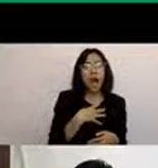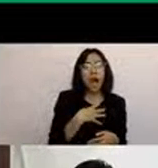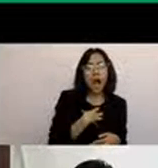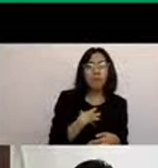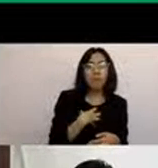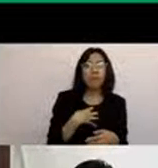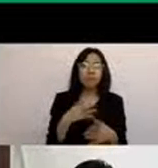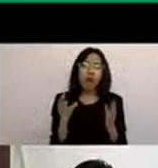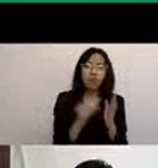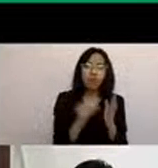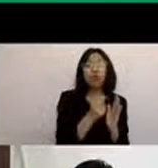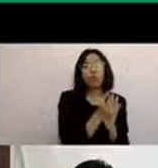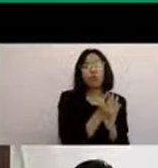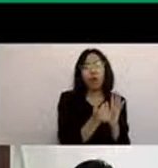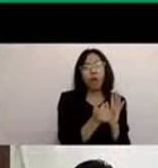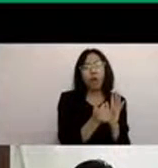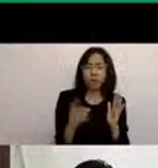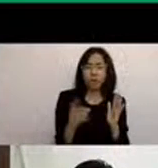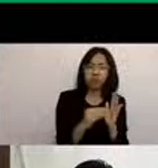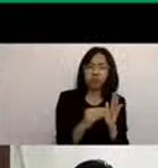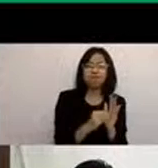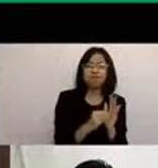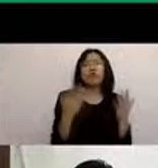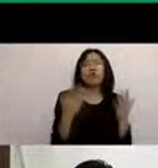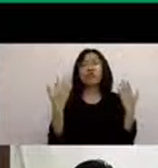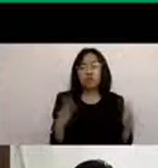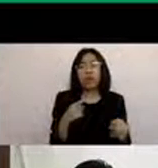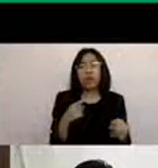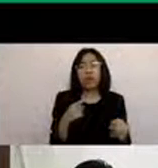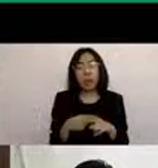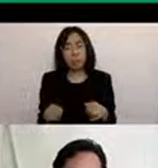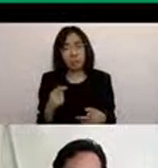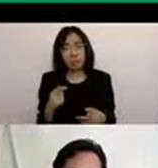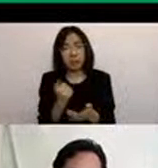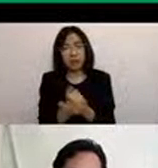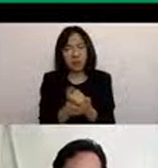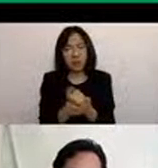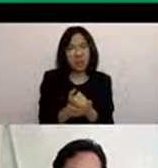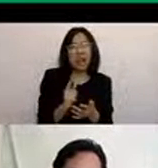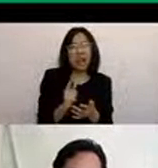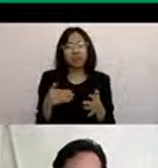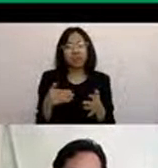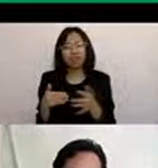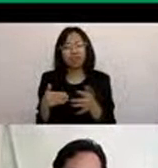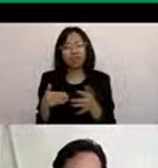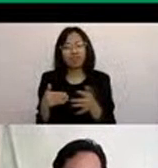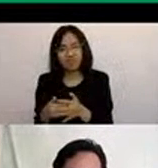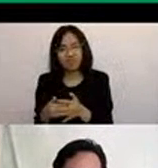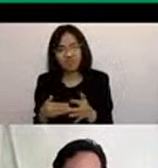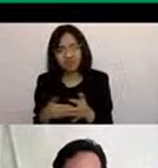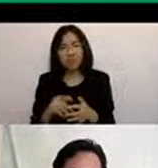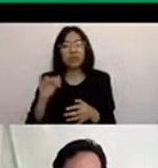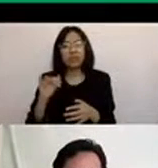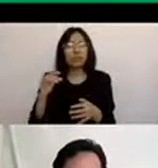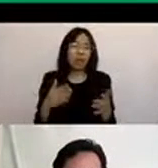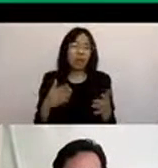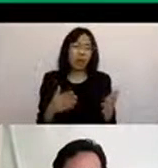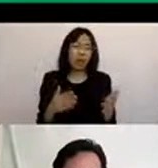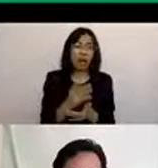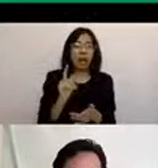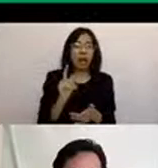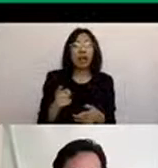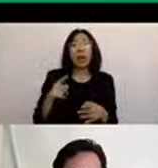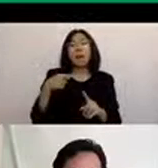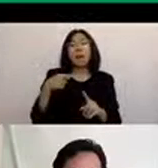eh peraturan perundang-undangan juga sudah dilakukan meskipun Ternyata banyak masih banyak celah ataupun kendala di lapangan dan dengan